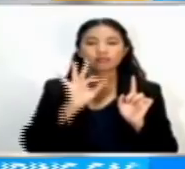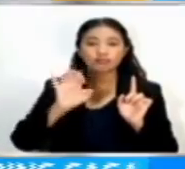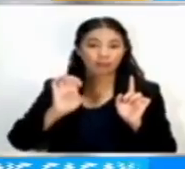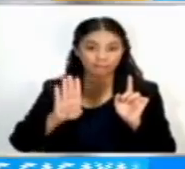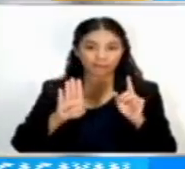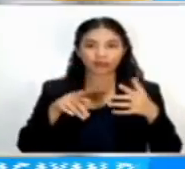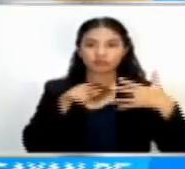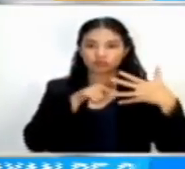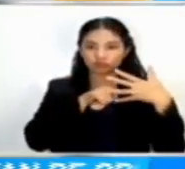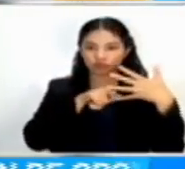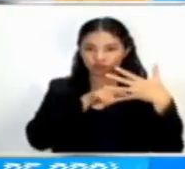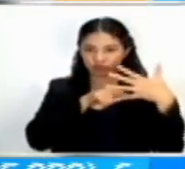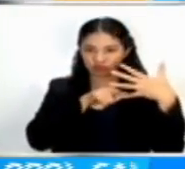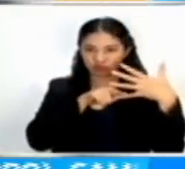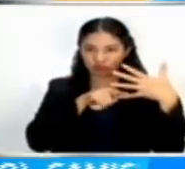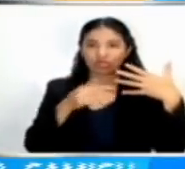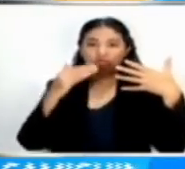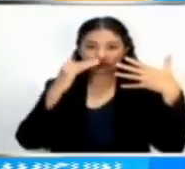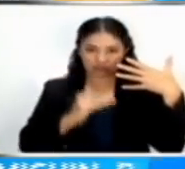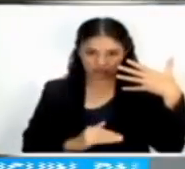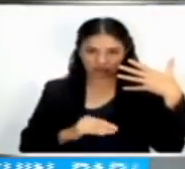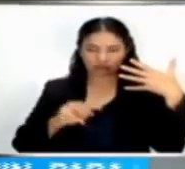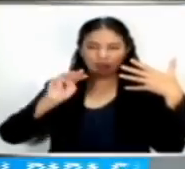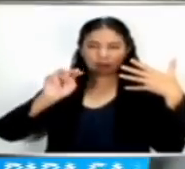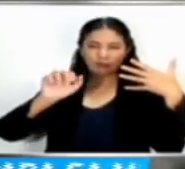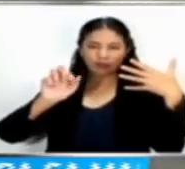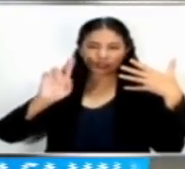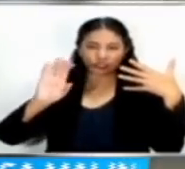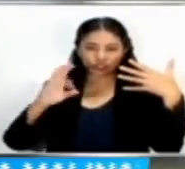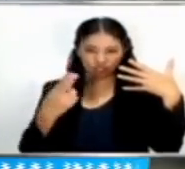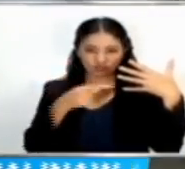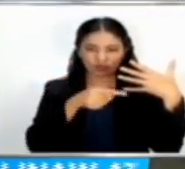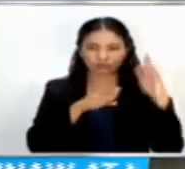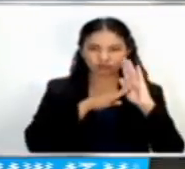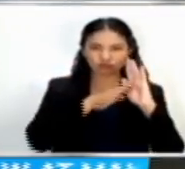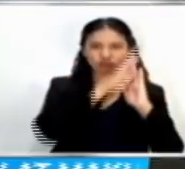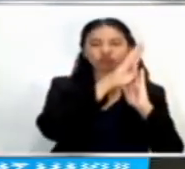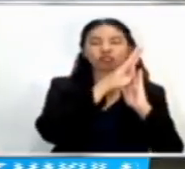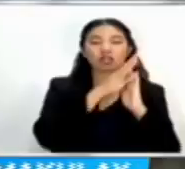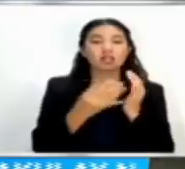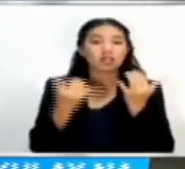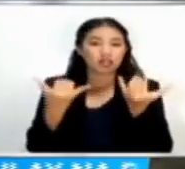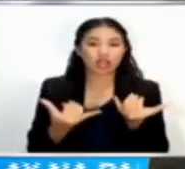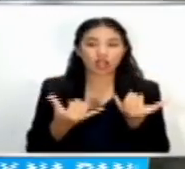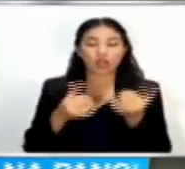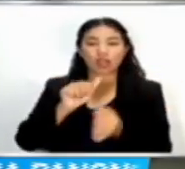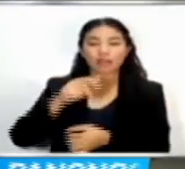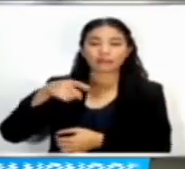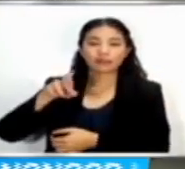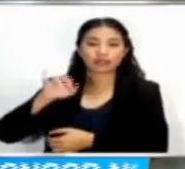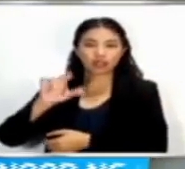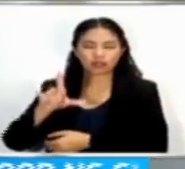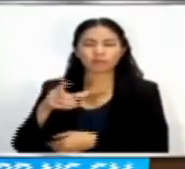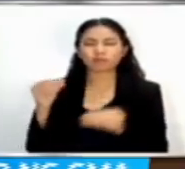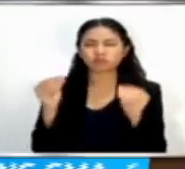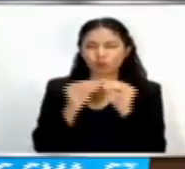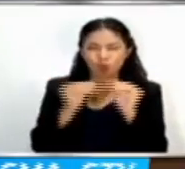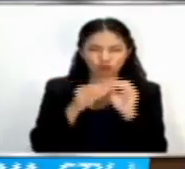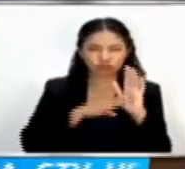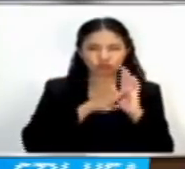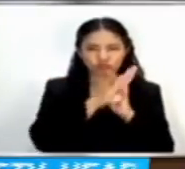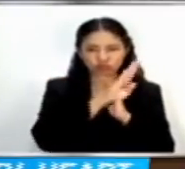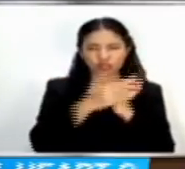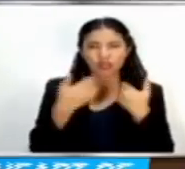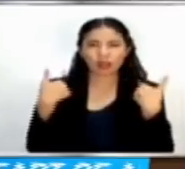Marso. At nitong Abril, lalo pang dumami. Isa sa bawat 4 na kaso sa bansa na itala ngayong buwan. We are